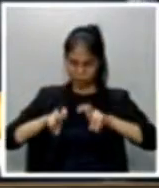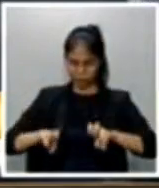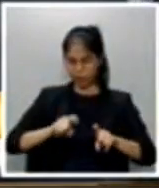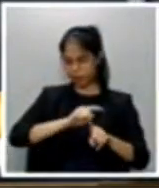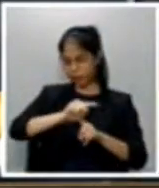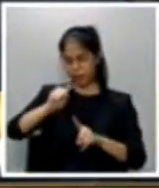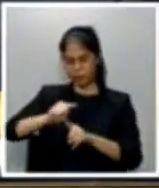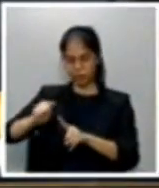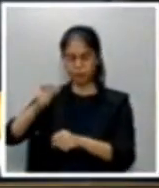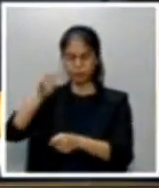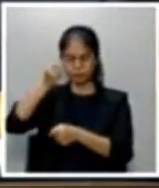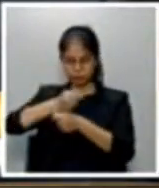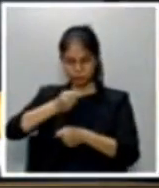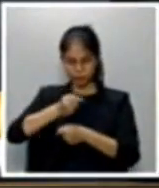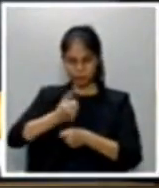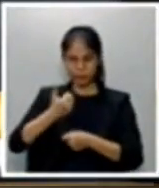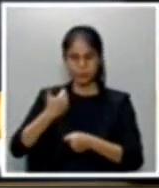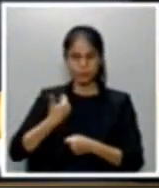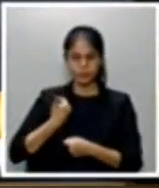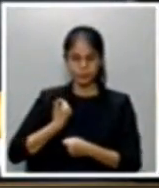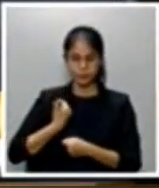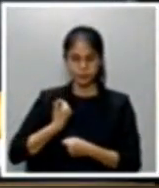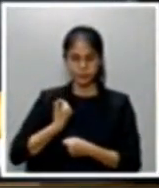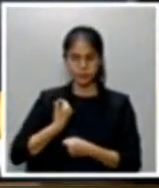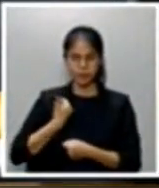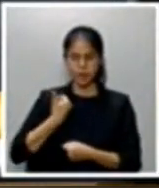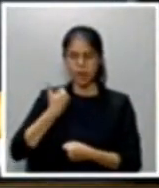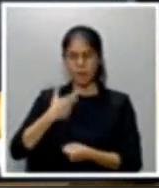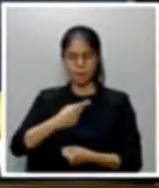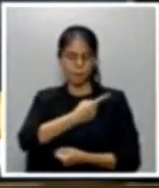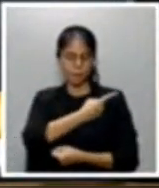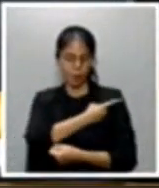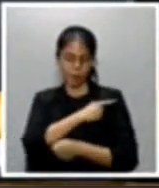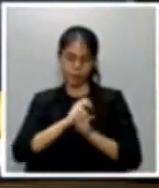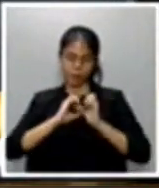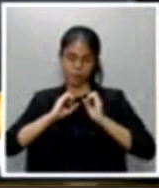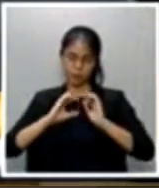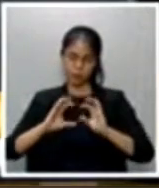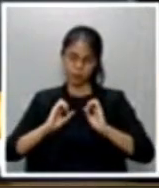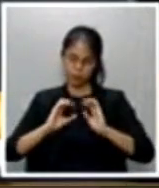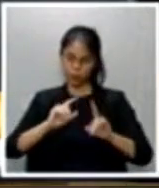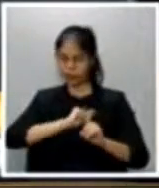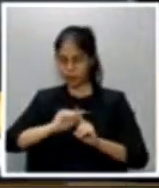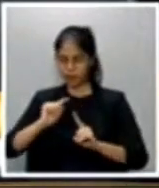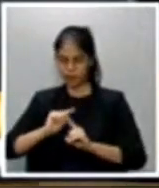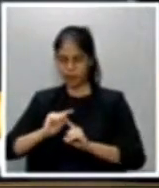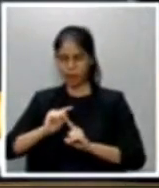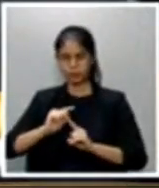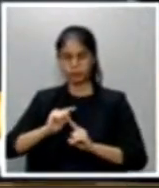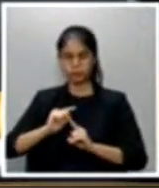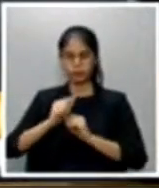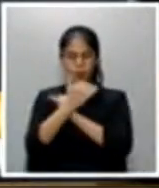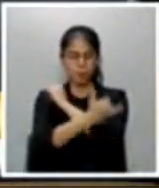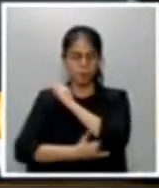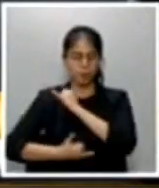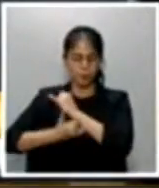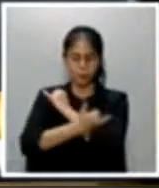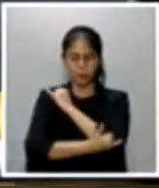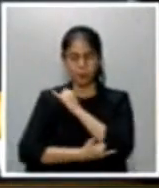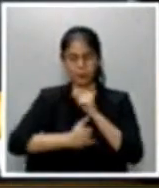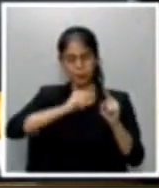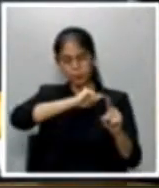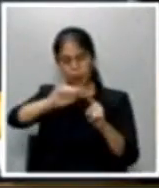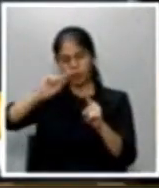ครับและเป็นแหล่งที่เรามีการผลิตบัณฑิตขึ้นมาประเทศต่างๆทั่วโลกเนี่ยก็พยายามจะส่งเสริมสนับส